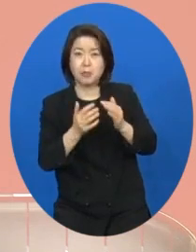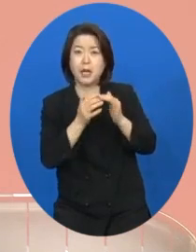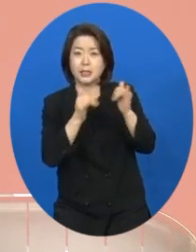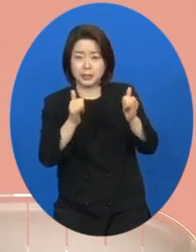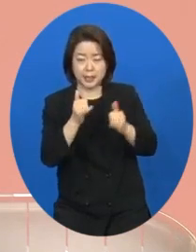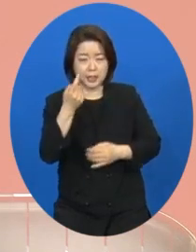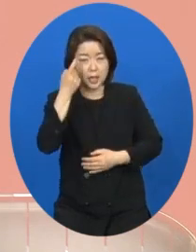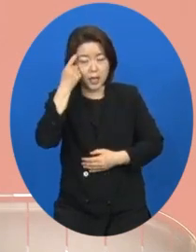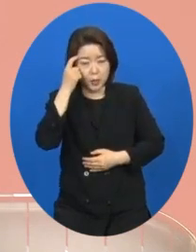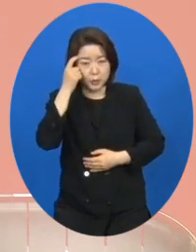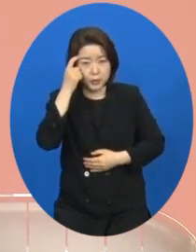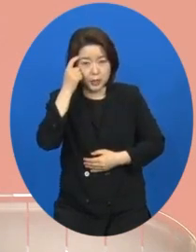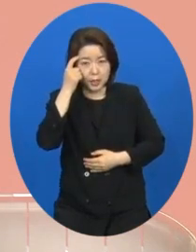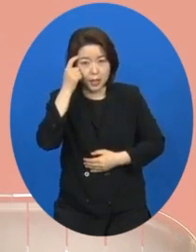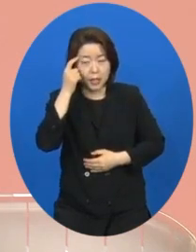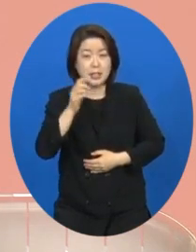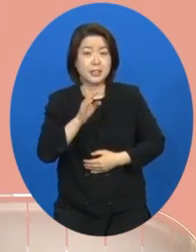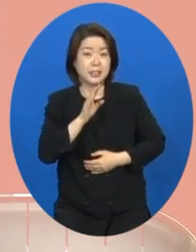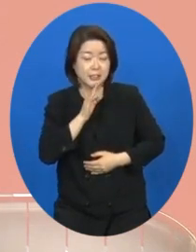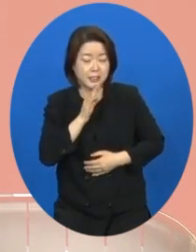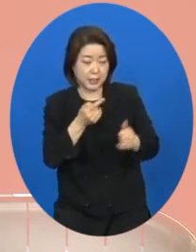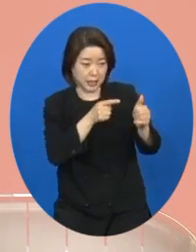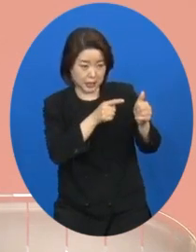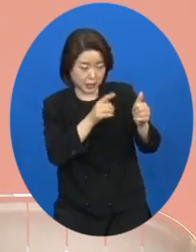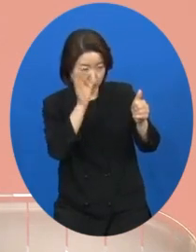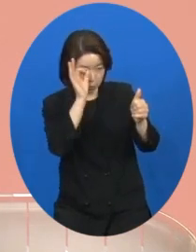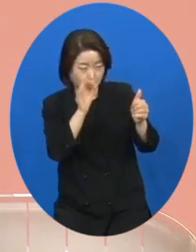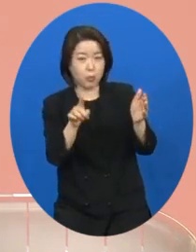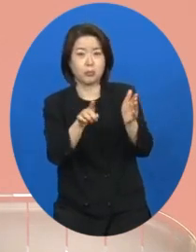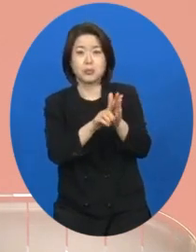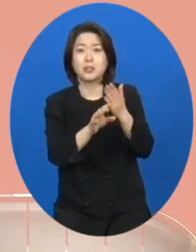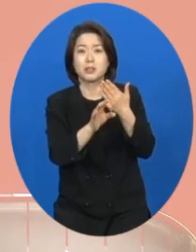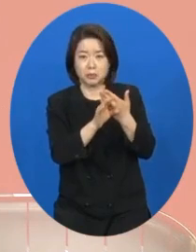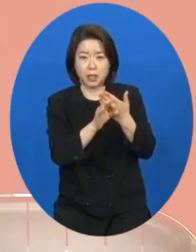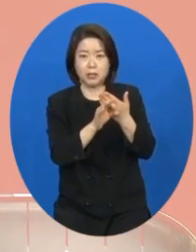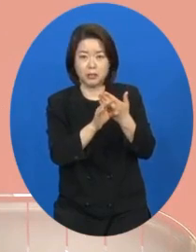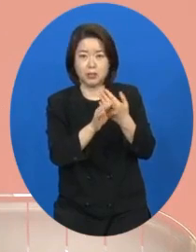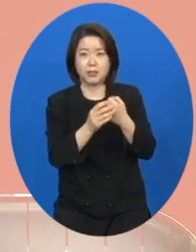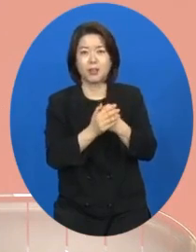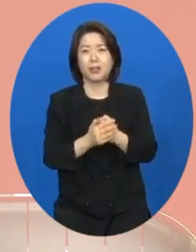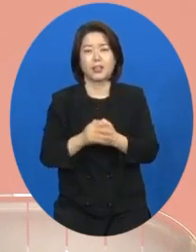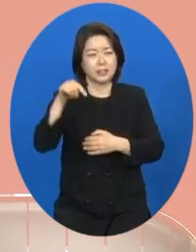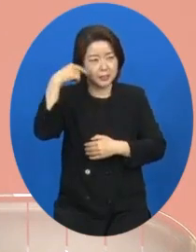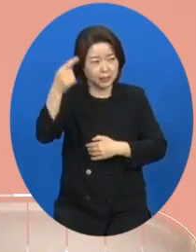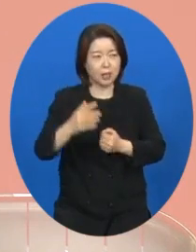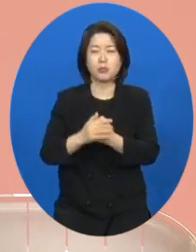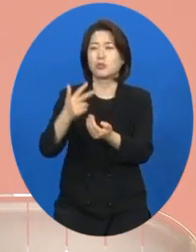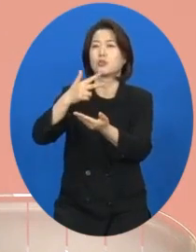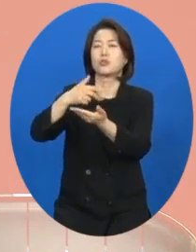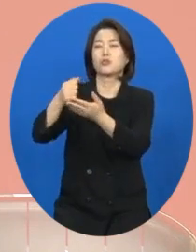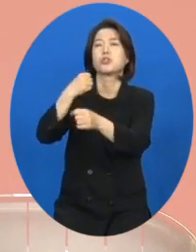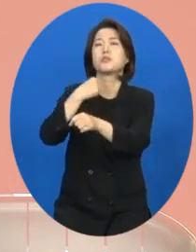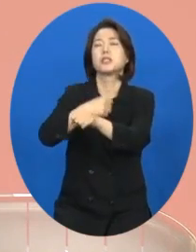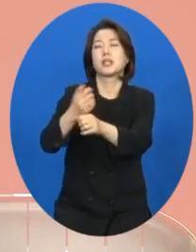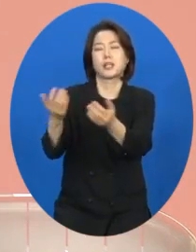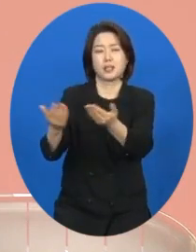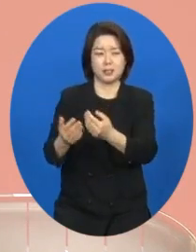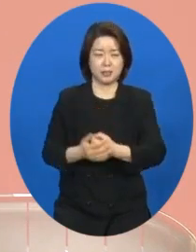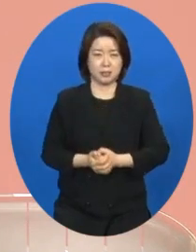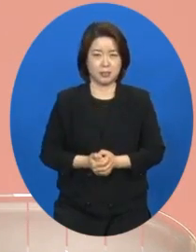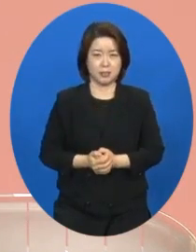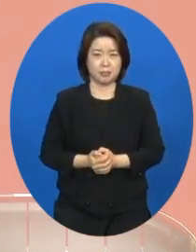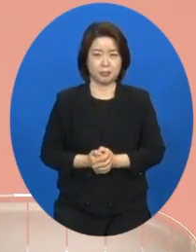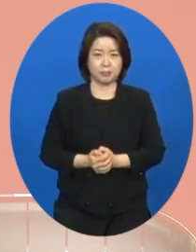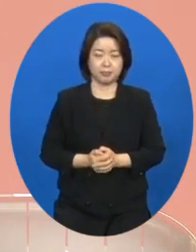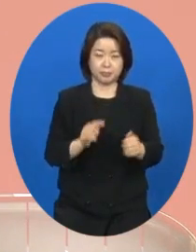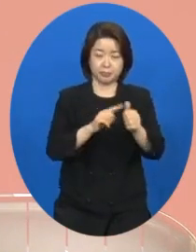우리가 누릴 사람이라고 진짜 남편을 믿으면, 그러면 주님이 하신다. 남편이 아내의